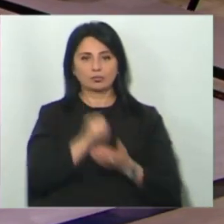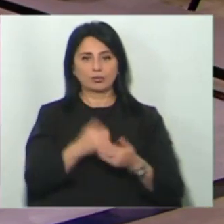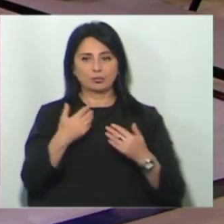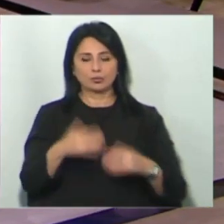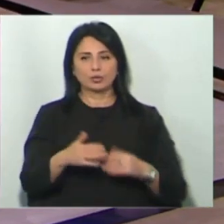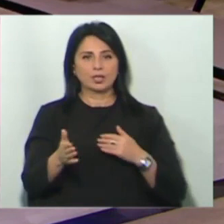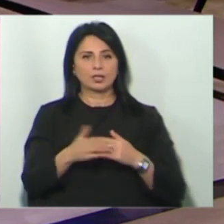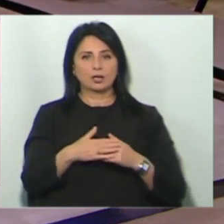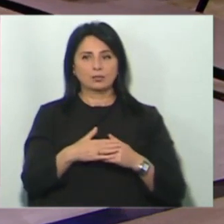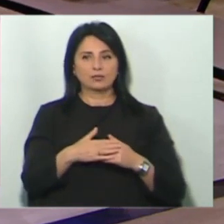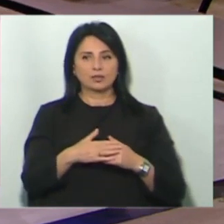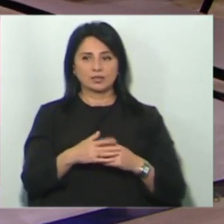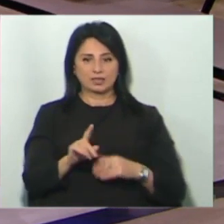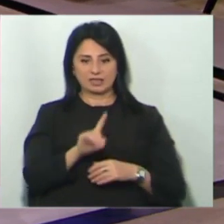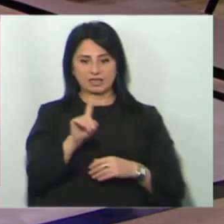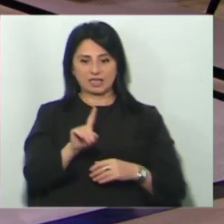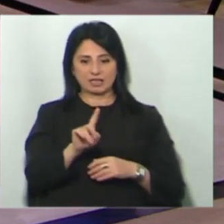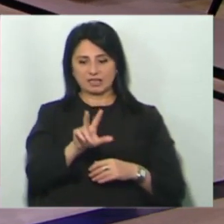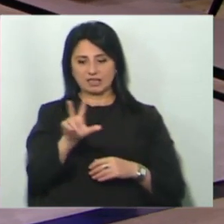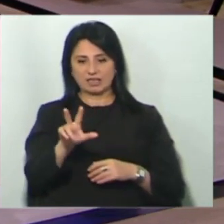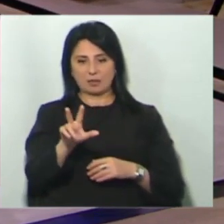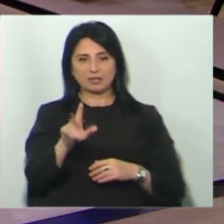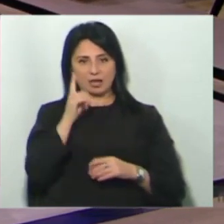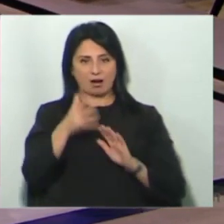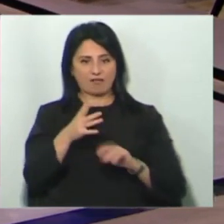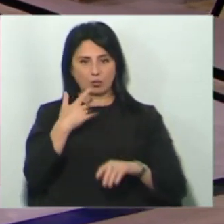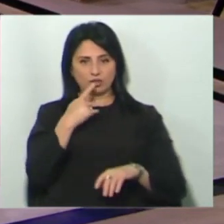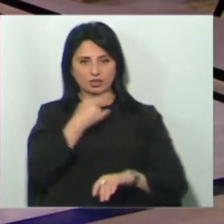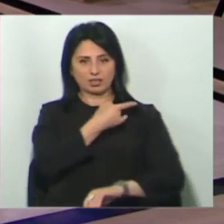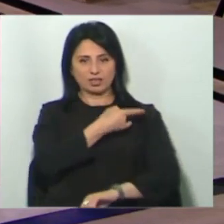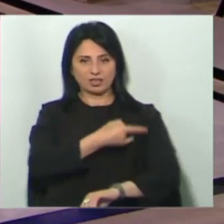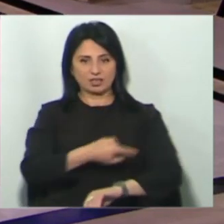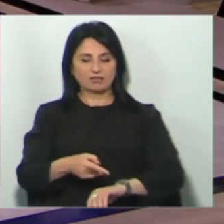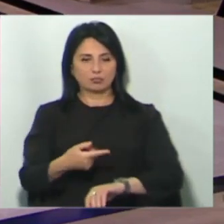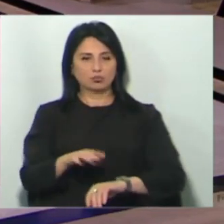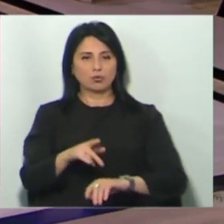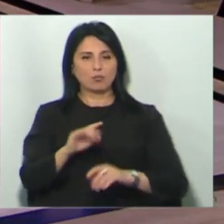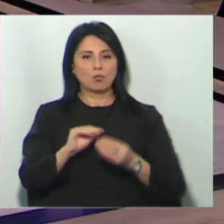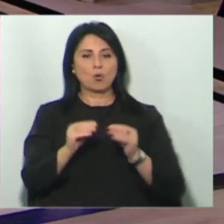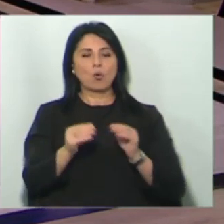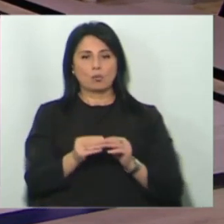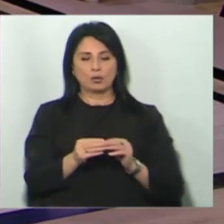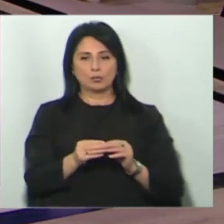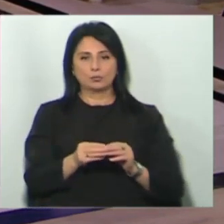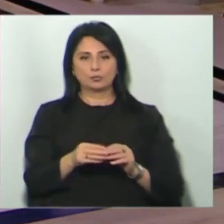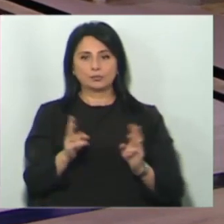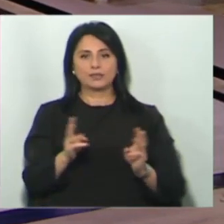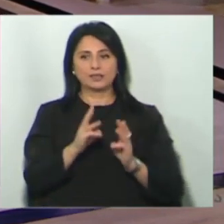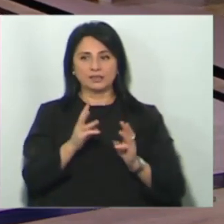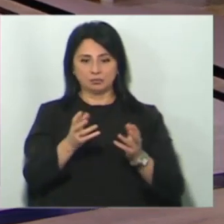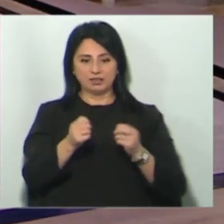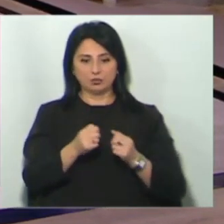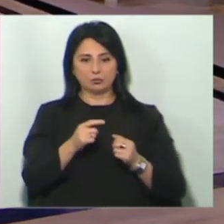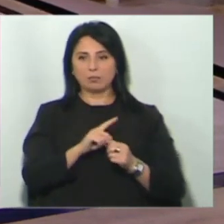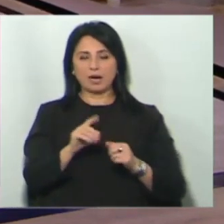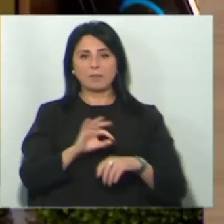მივიღეთ. დაახლოებით 1 საათიდან 3 საათის მერე გებულობთ, რომ ჩვენ როგორც რაღაცა პრობლემა აქვს, იმიტომ რომ დამწრობა მიღებული